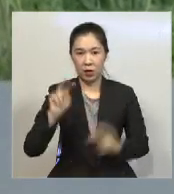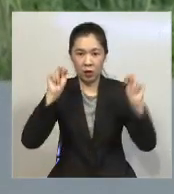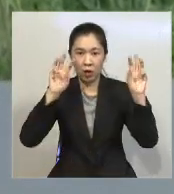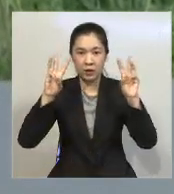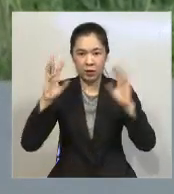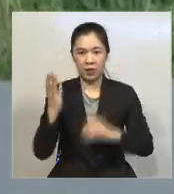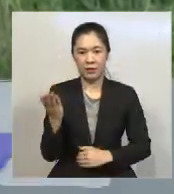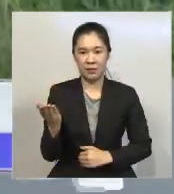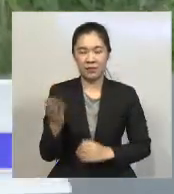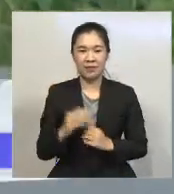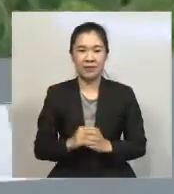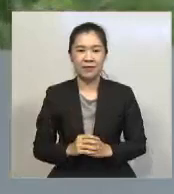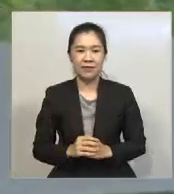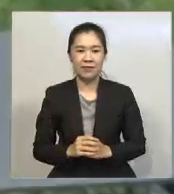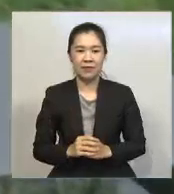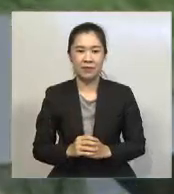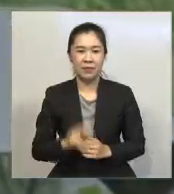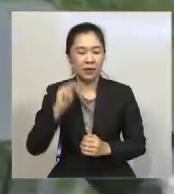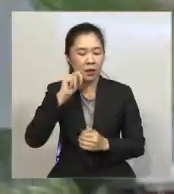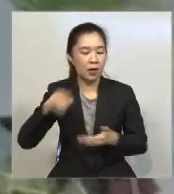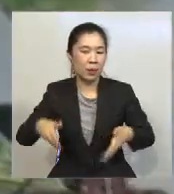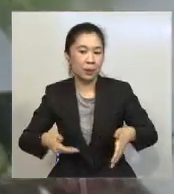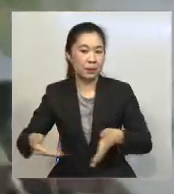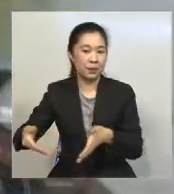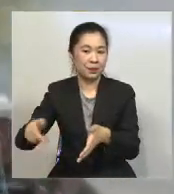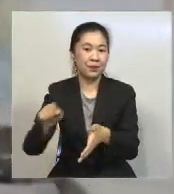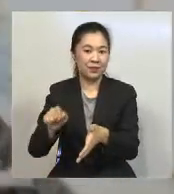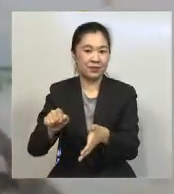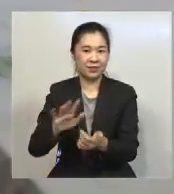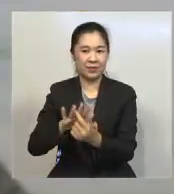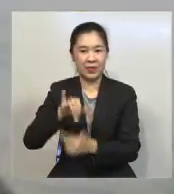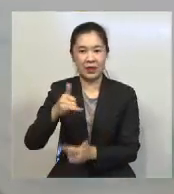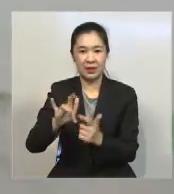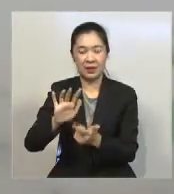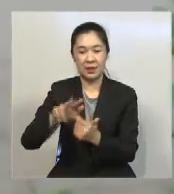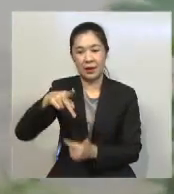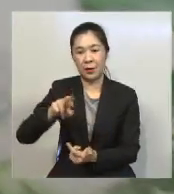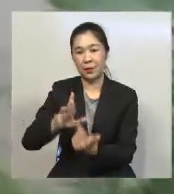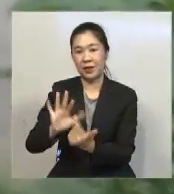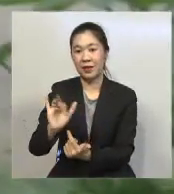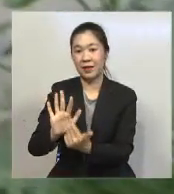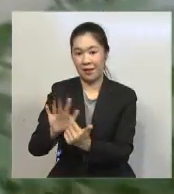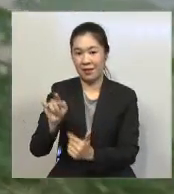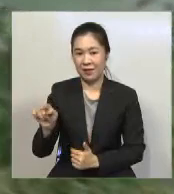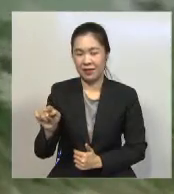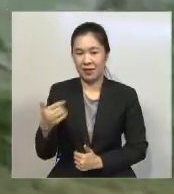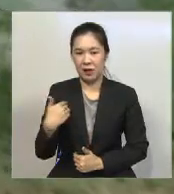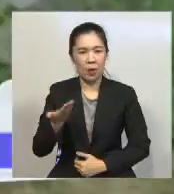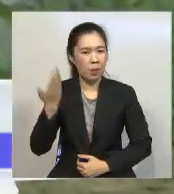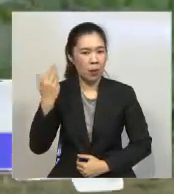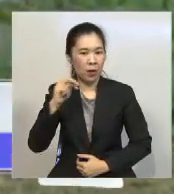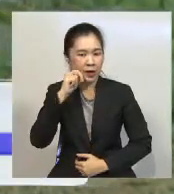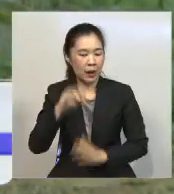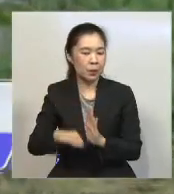อย่างภาพที่คุณผู้ชมเห็นด้านหลังของนุ้ยนะคะก็คือแม่น้ำเจ้าพระยาค่ะจะเห็นได้ว่ามีปริมาณน้ำที่ค่อนข้างเพิ่มสูงขึ้นจากเมื่อวานนี้นะ